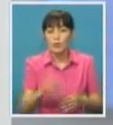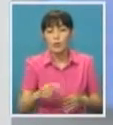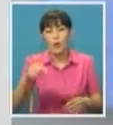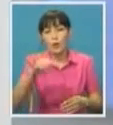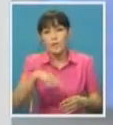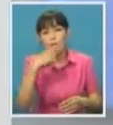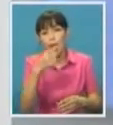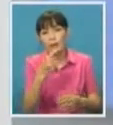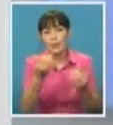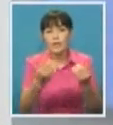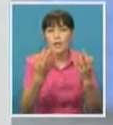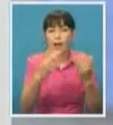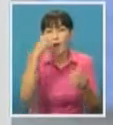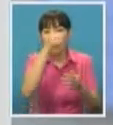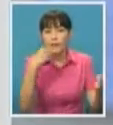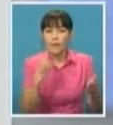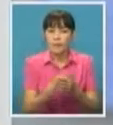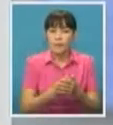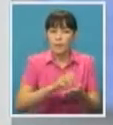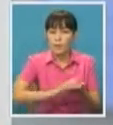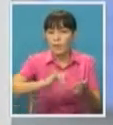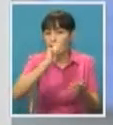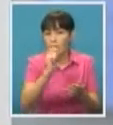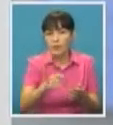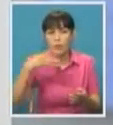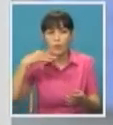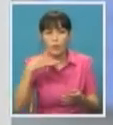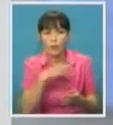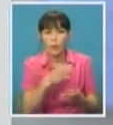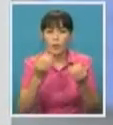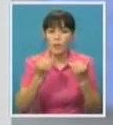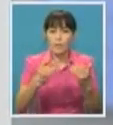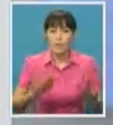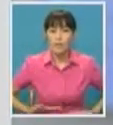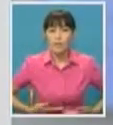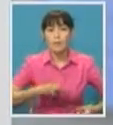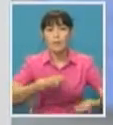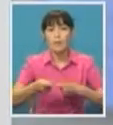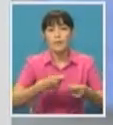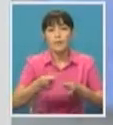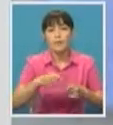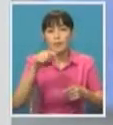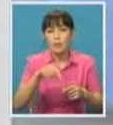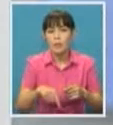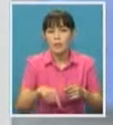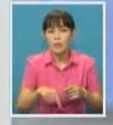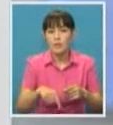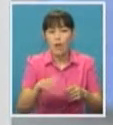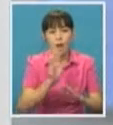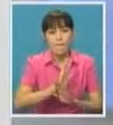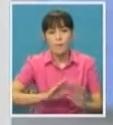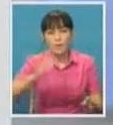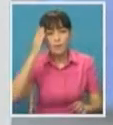дейді. Олардың талай жылдан бері шағымдан бармаған жері баспаған, тауы қалмаған. Ал жергілікті билік өкілдері болса, құрғақ уәдемен шектеліп отыр.